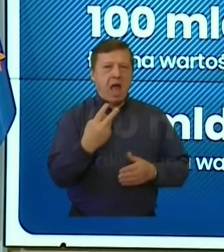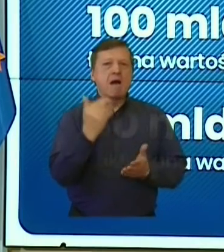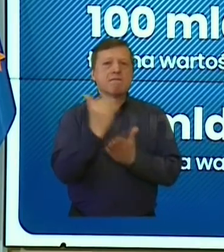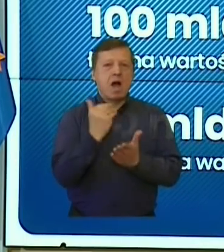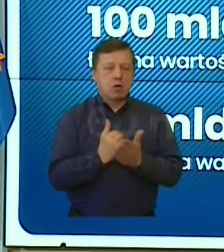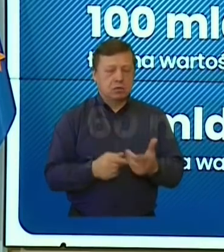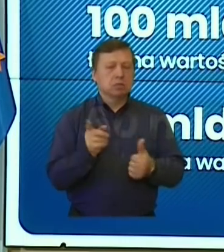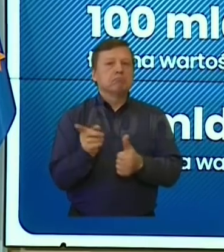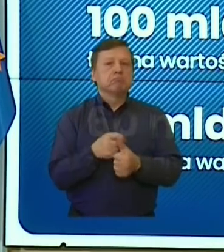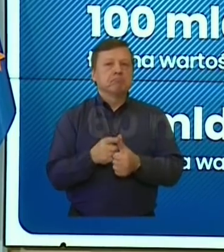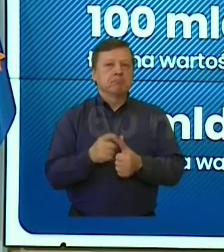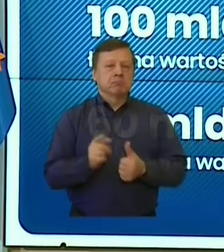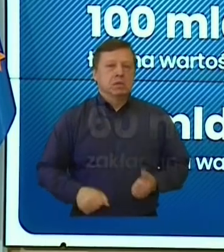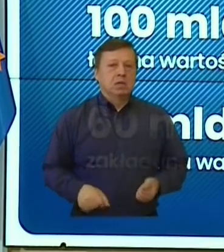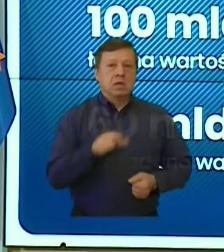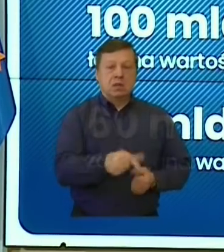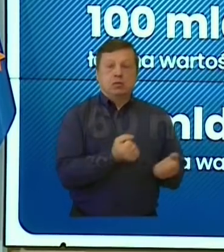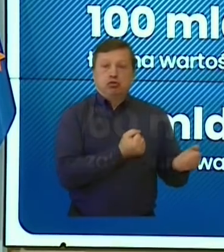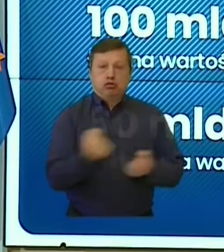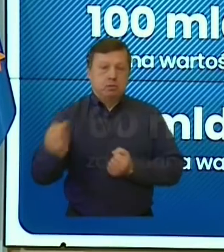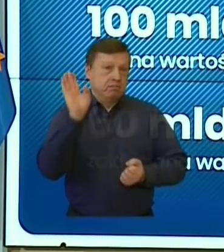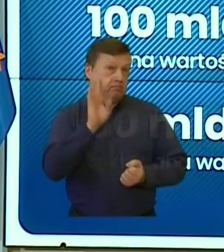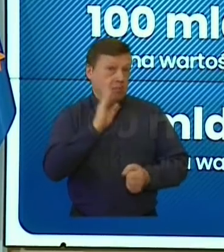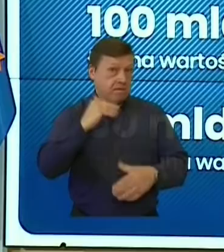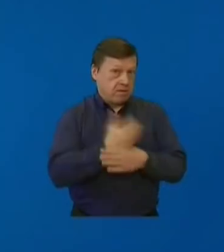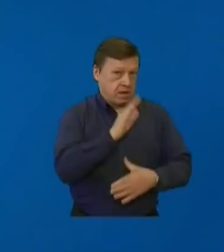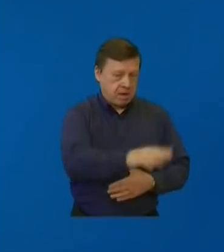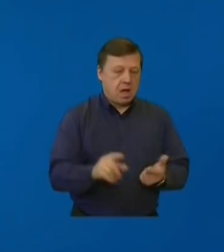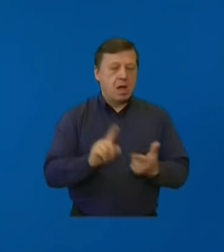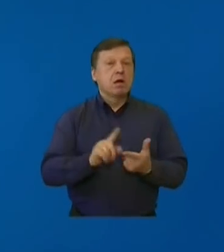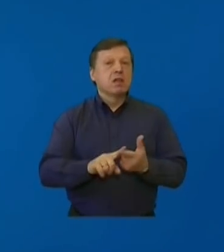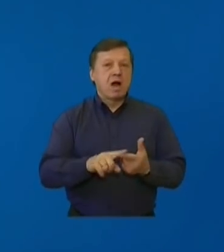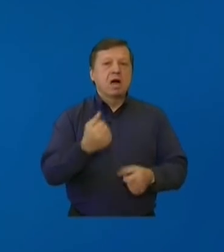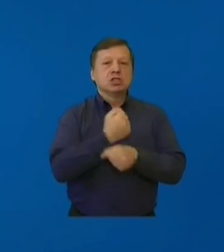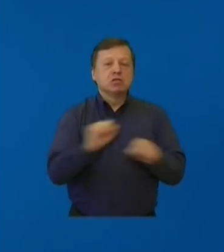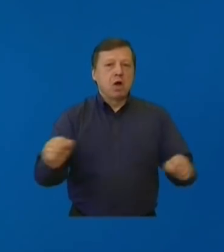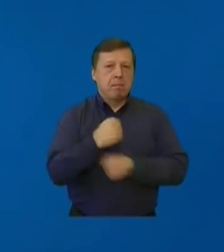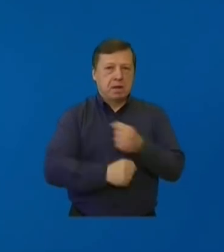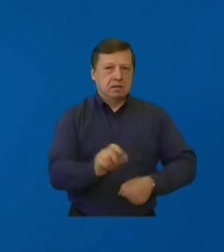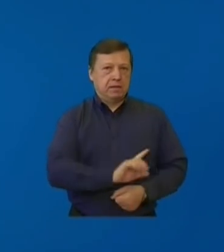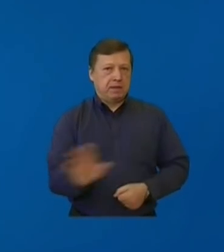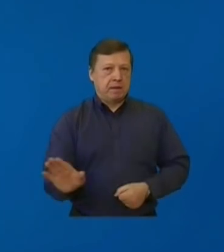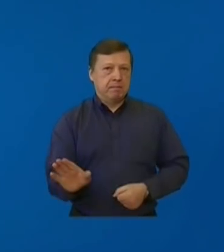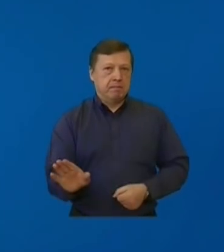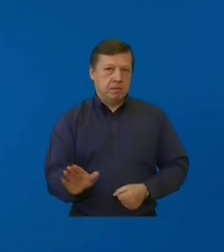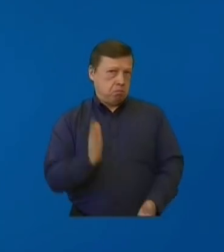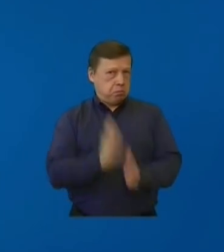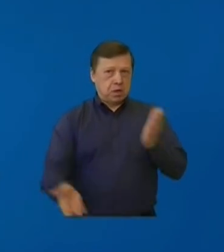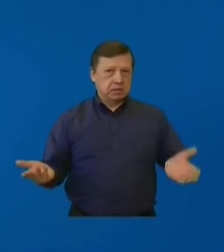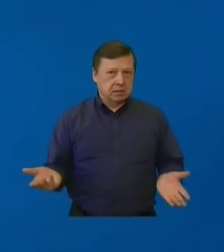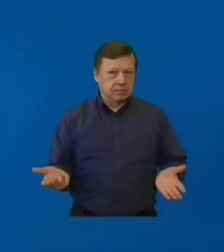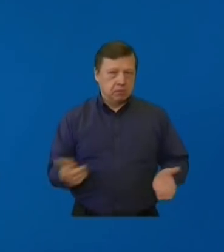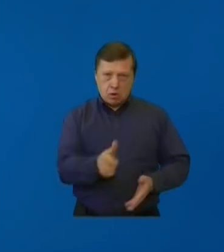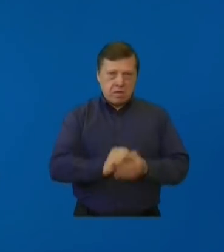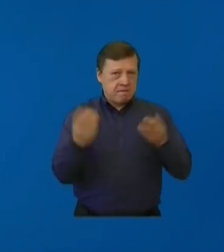warunki. Pierwszy to utrzymujesz działalność, drugi nie zwalniasz pracowników. Prostota jest